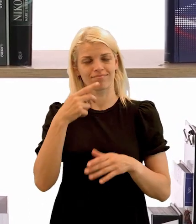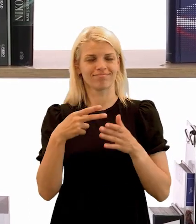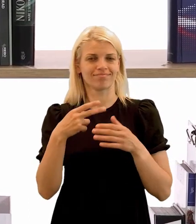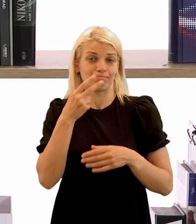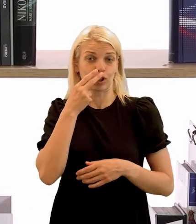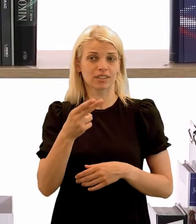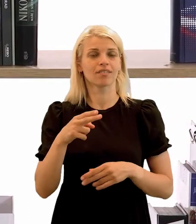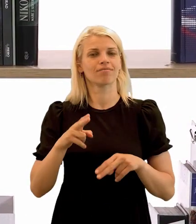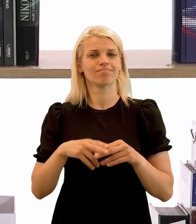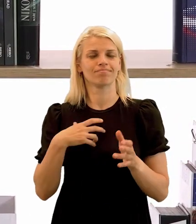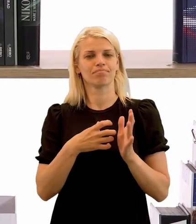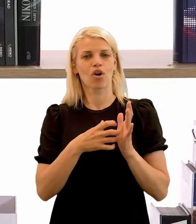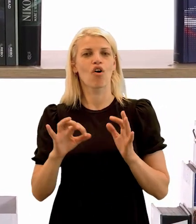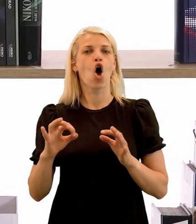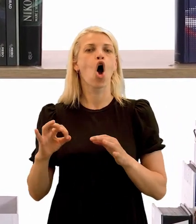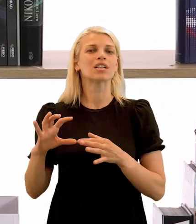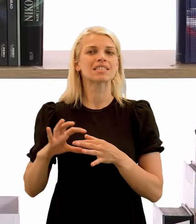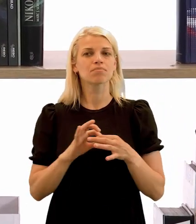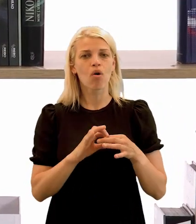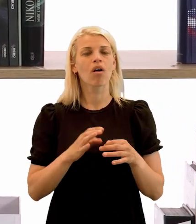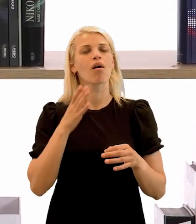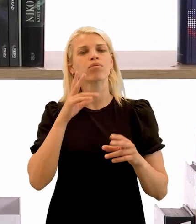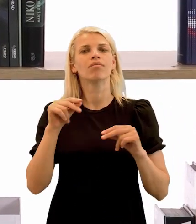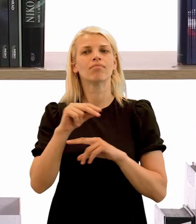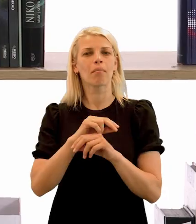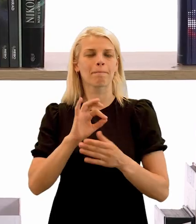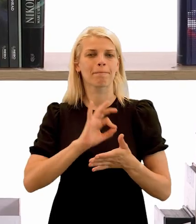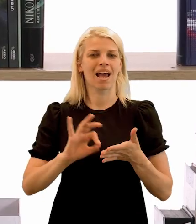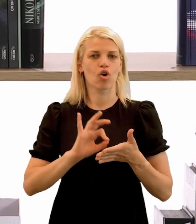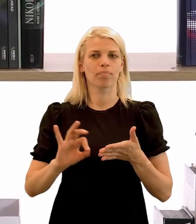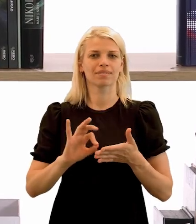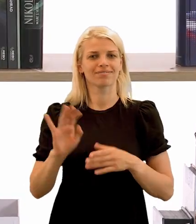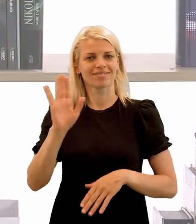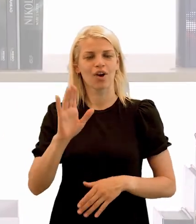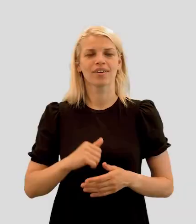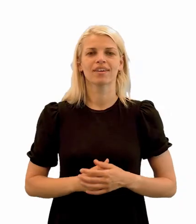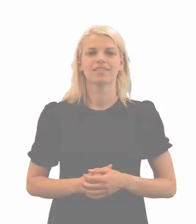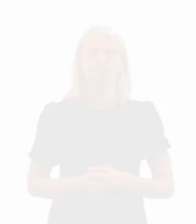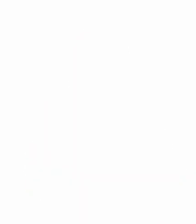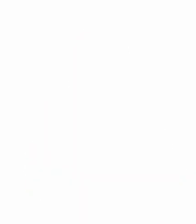pokračovať o spojkách, budeme sa rozprávať o pravopise. Ahojte.